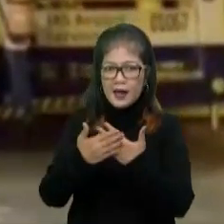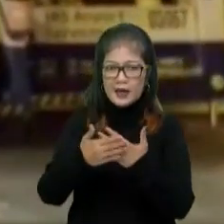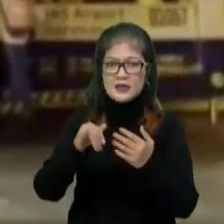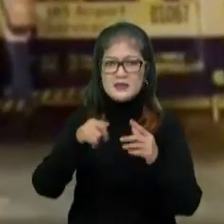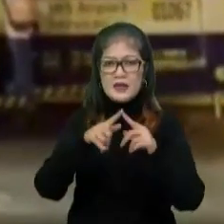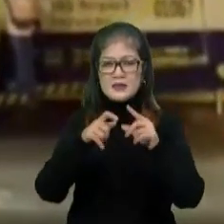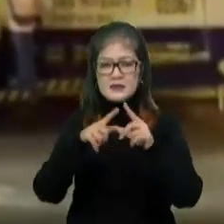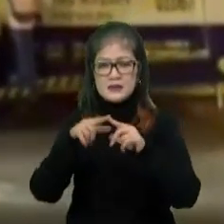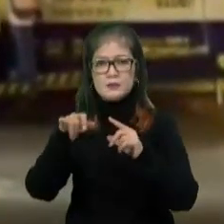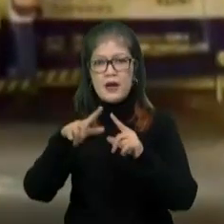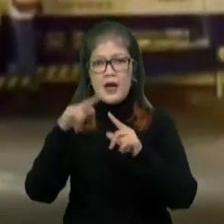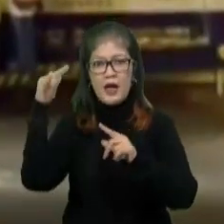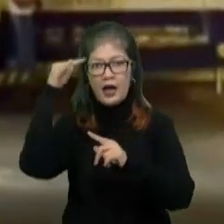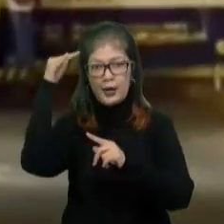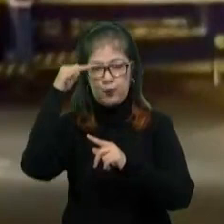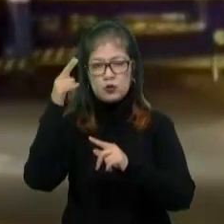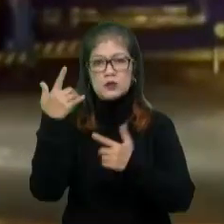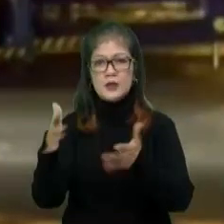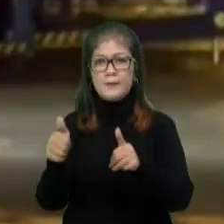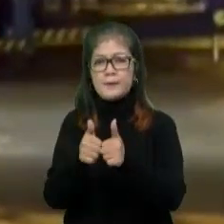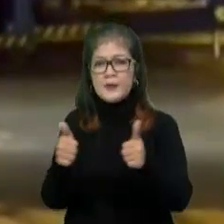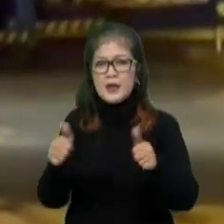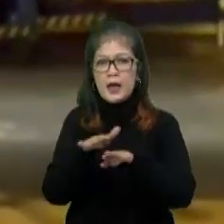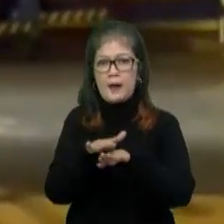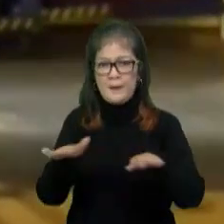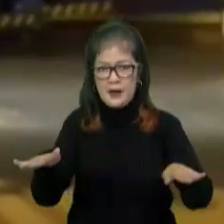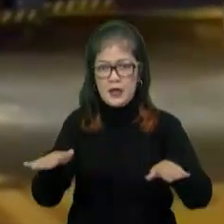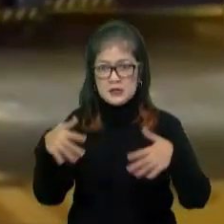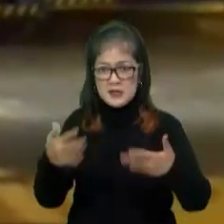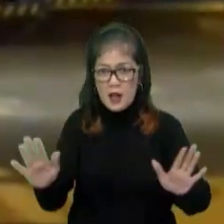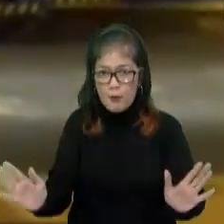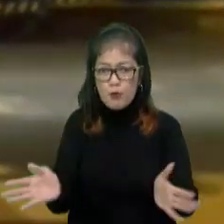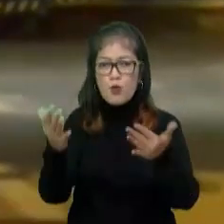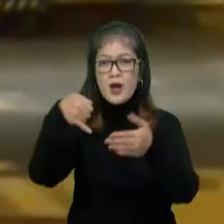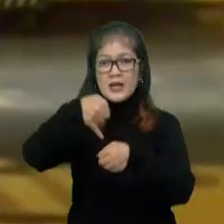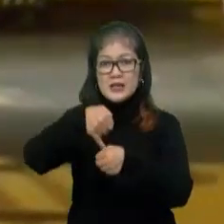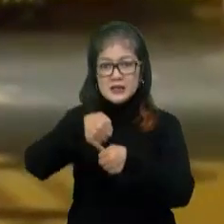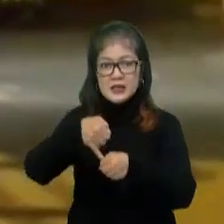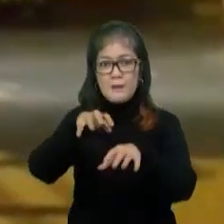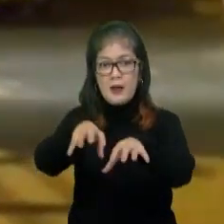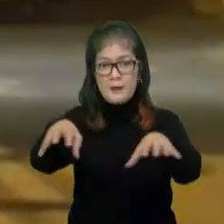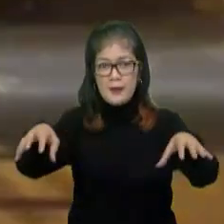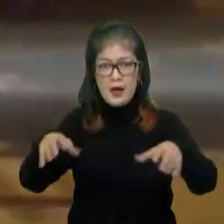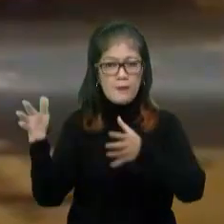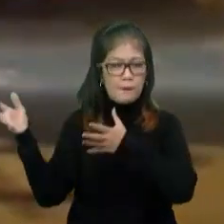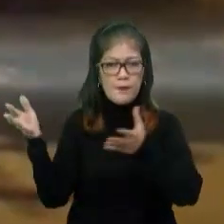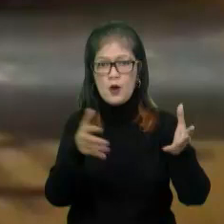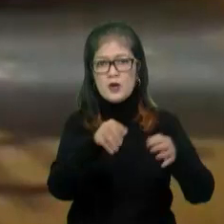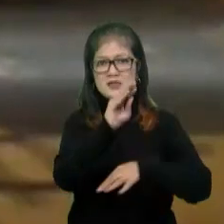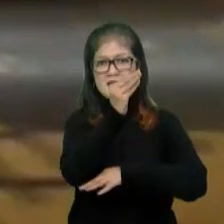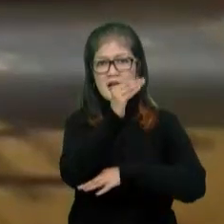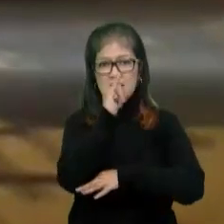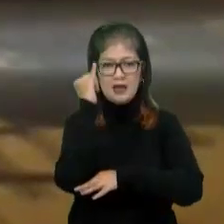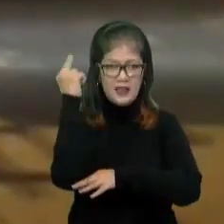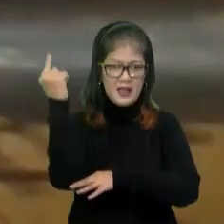ketat panitia dan aparat keamanan. Setelah dilakukan bongkar muat barang, logistik selanjutnya dibawa ke Kompleks Jakarta International Stadium,